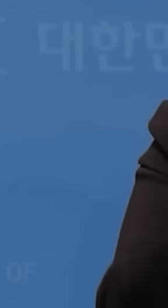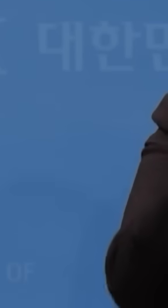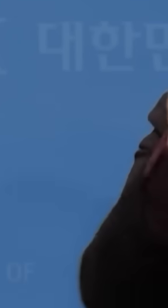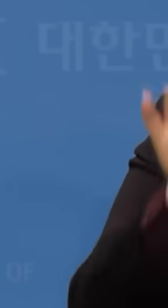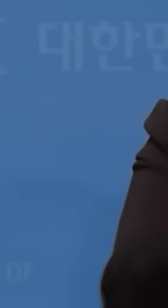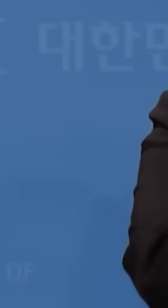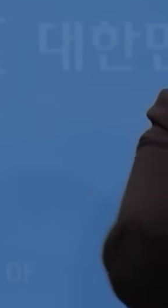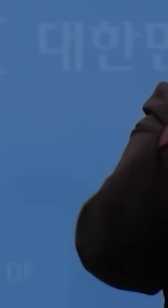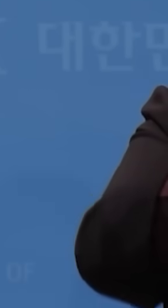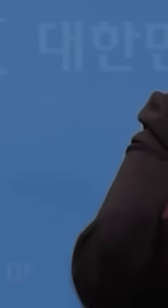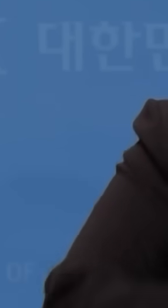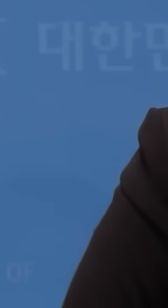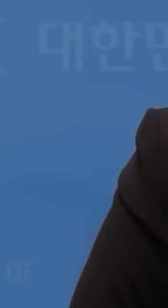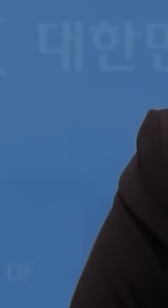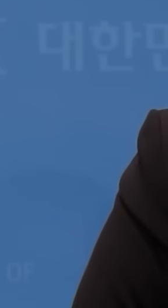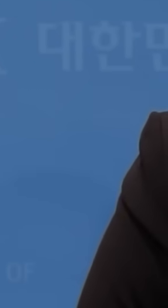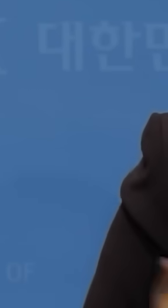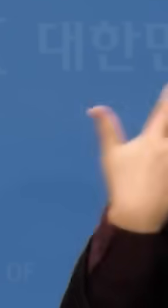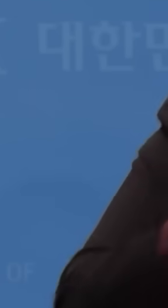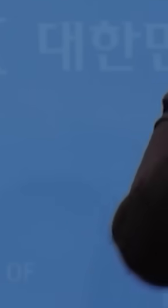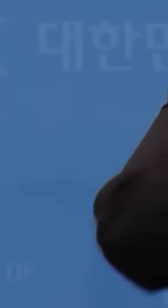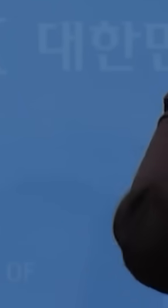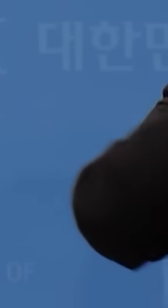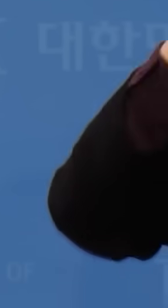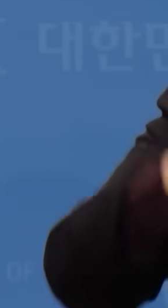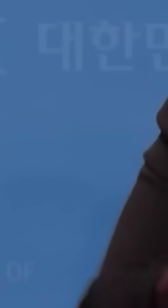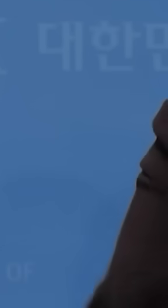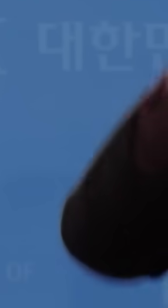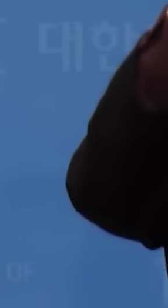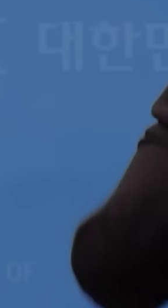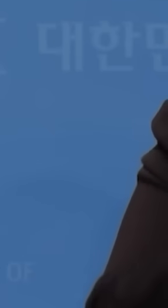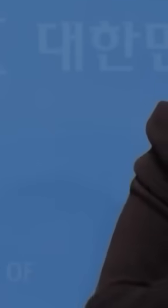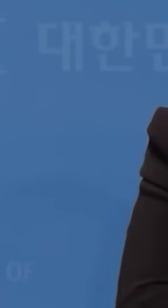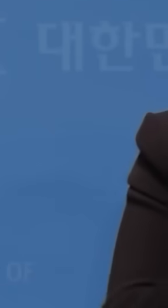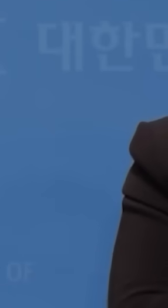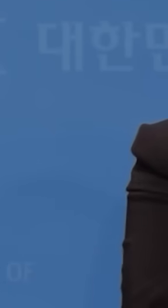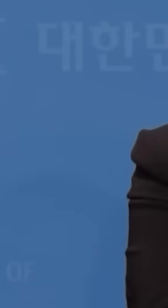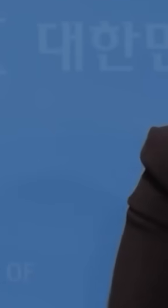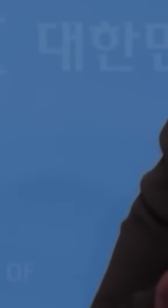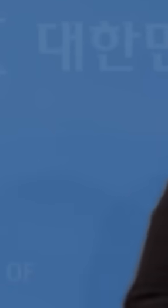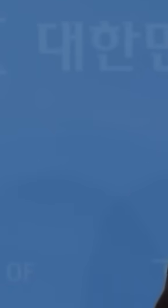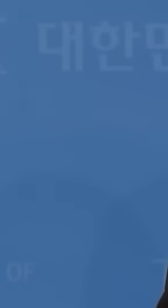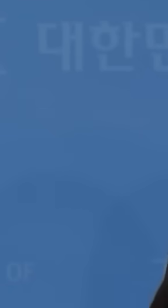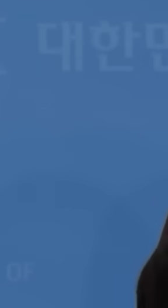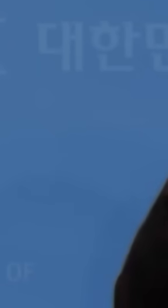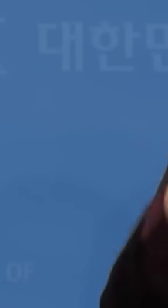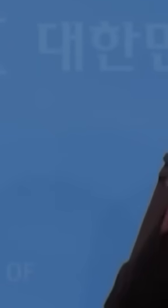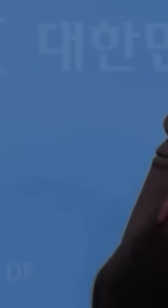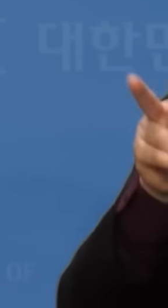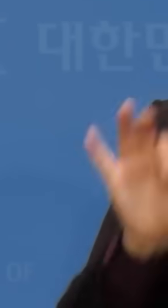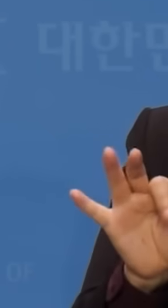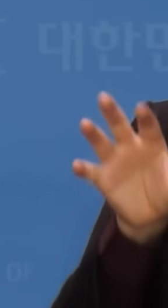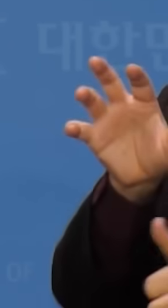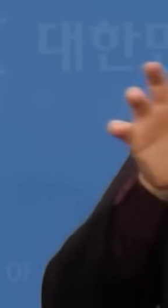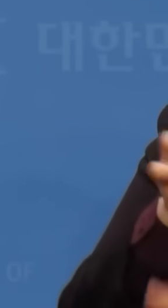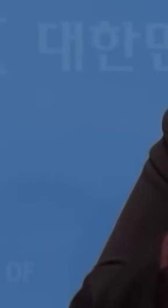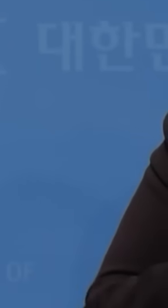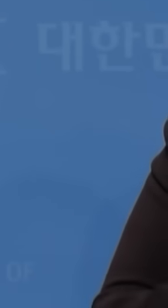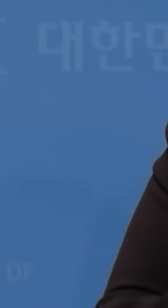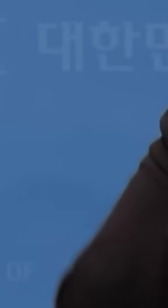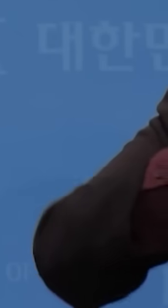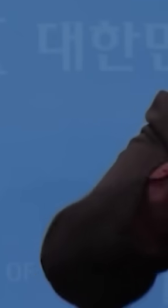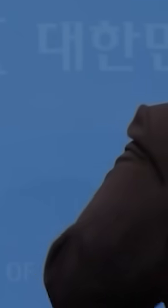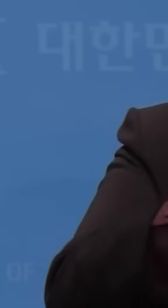심상정 의원이 지난 10여 년 동안 고향 시민의 사랑을 받으며 덕양 주민을 희생양 삼아 자신의 중앙 정치를